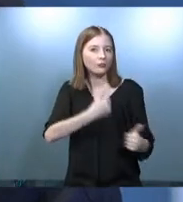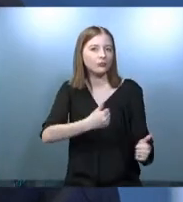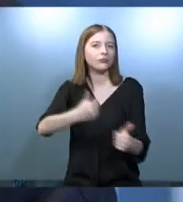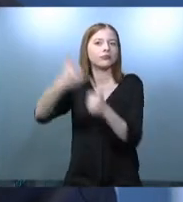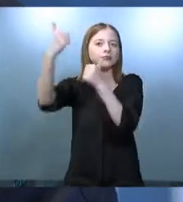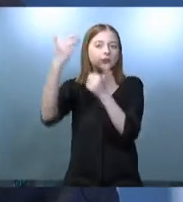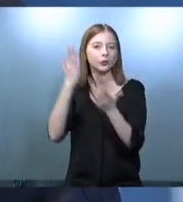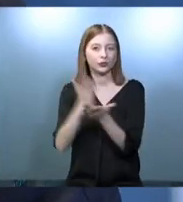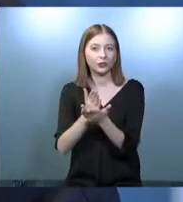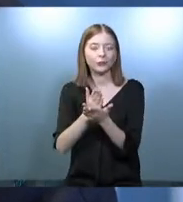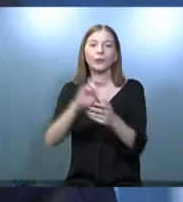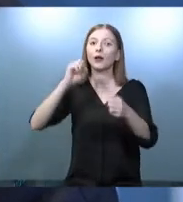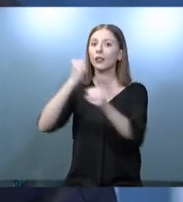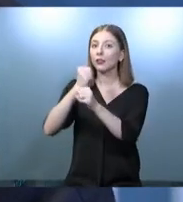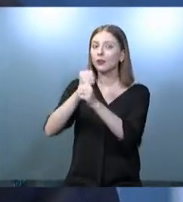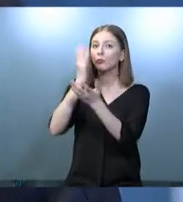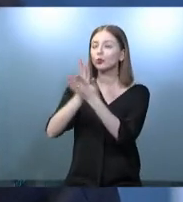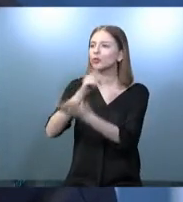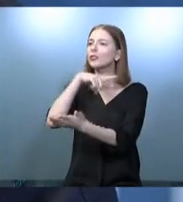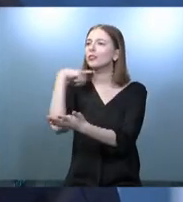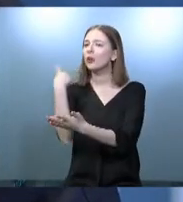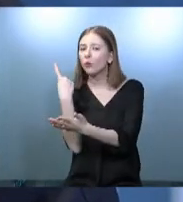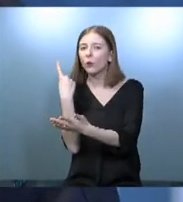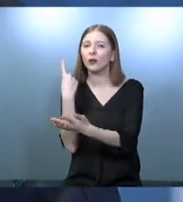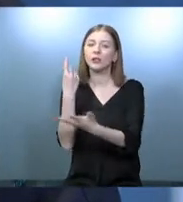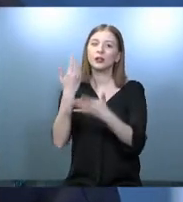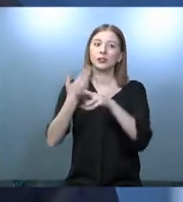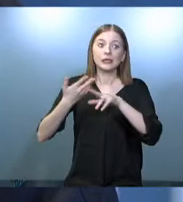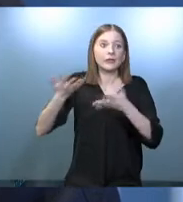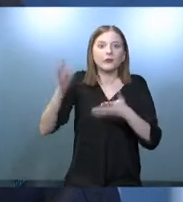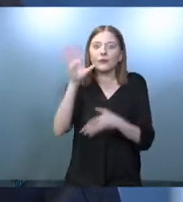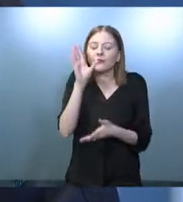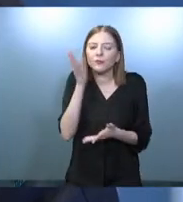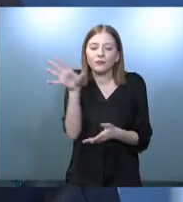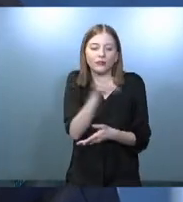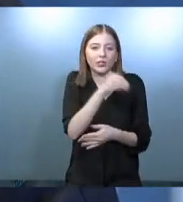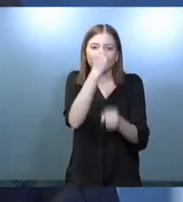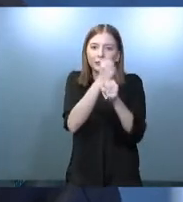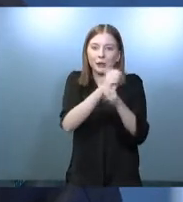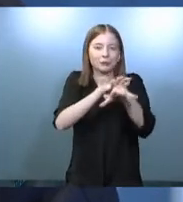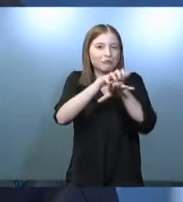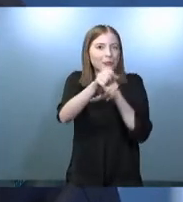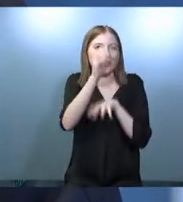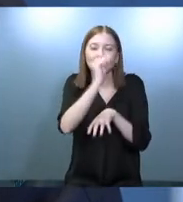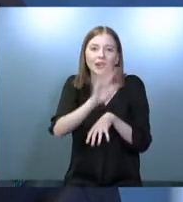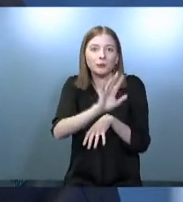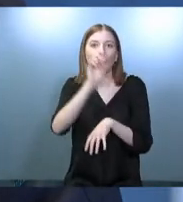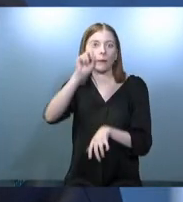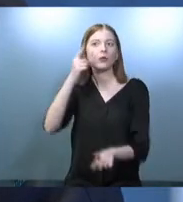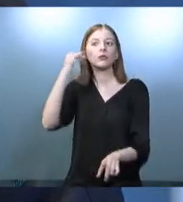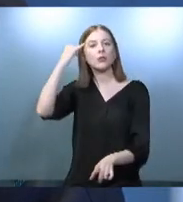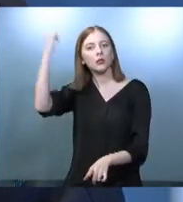iš tikrųjų tikrai yra dar ne visi nuveikti, turime ir idėjų, ir planų, ir žinome, kaip